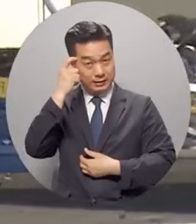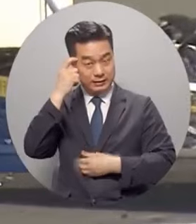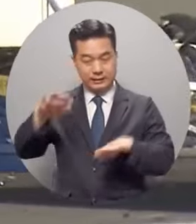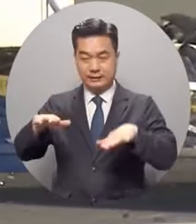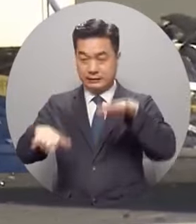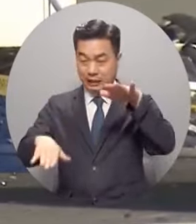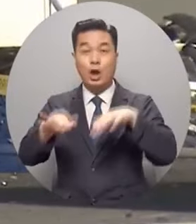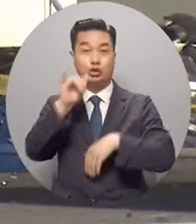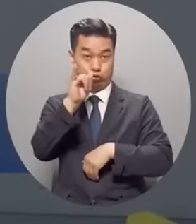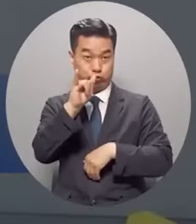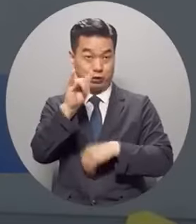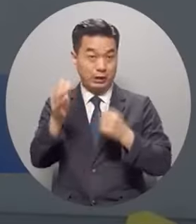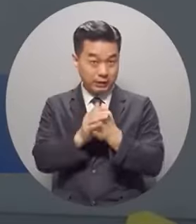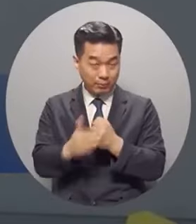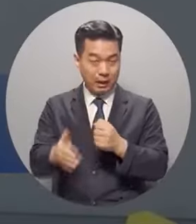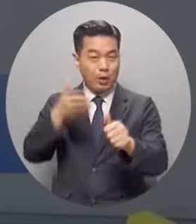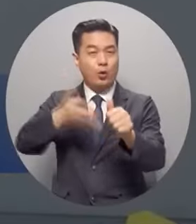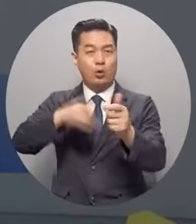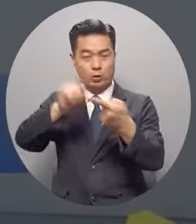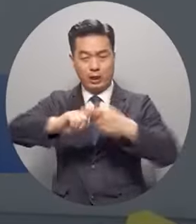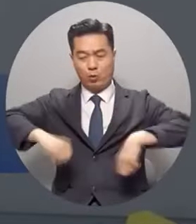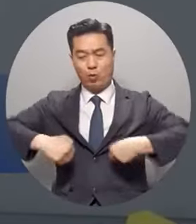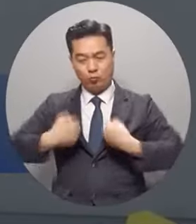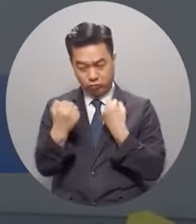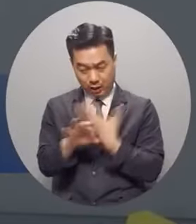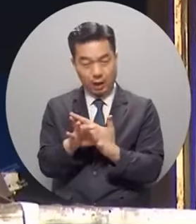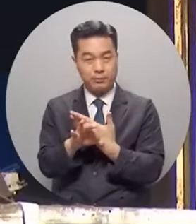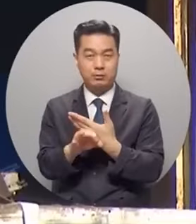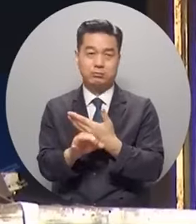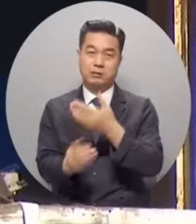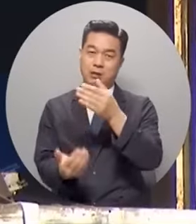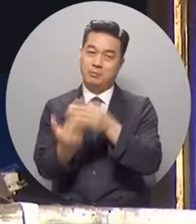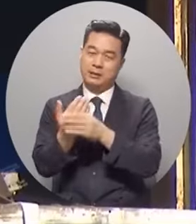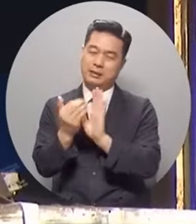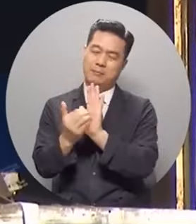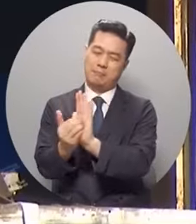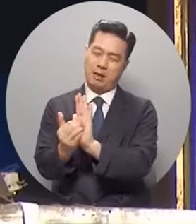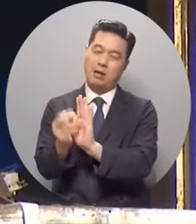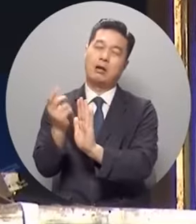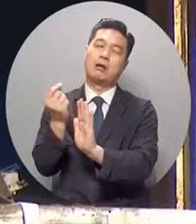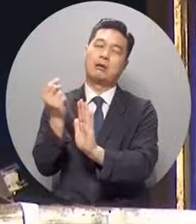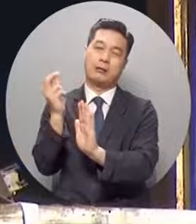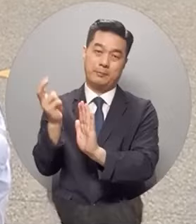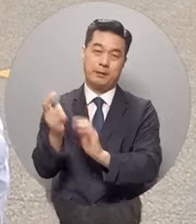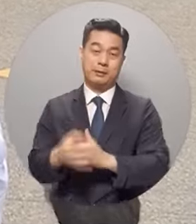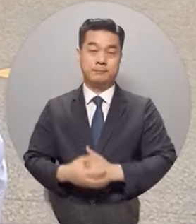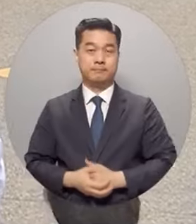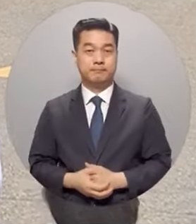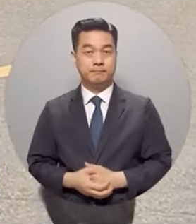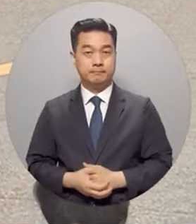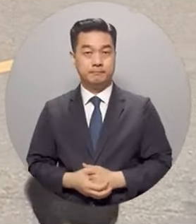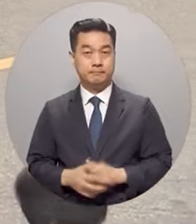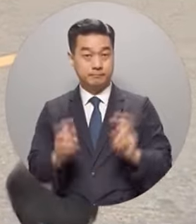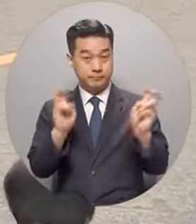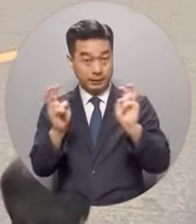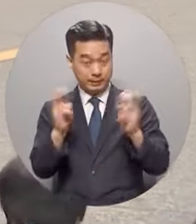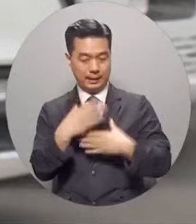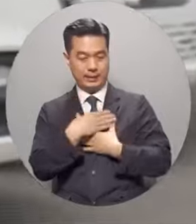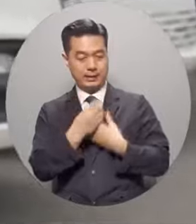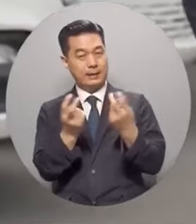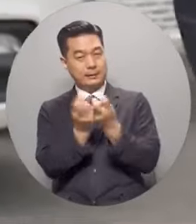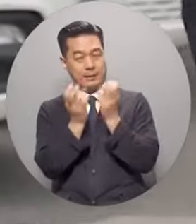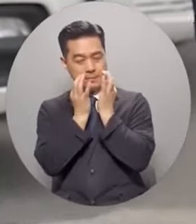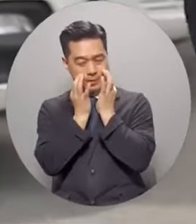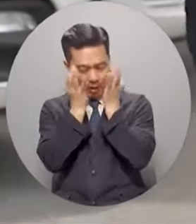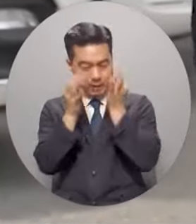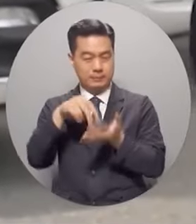있습니다. 권고사항을 지켰다면 발생하지 않을 수도 있었다 이렇게 판단이 됩니다. 업체 측은 안전조치를 다